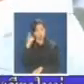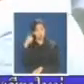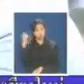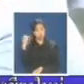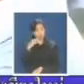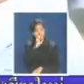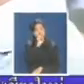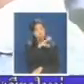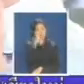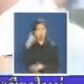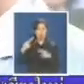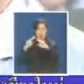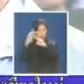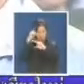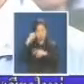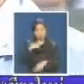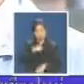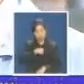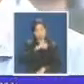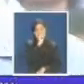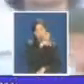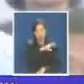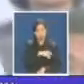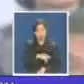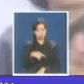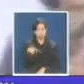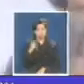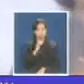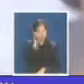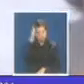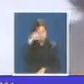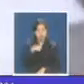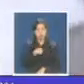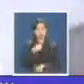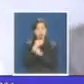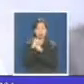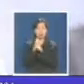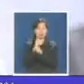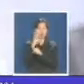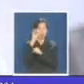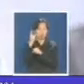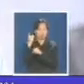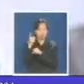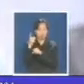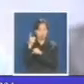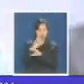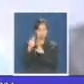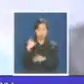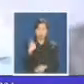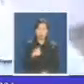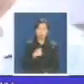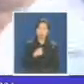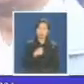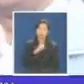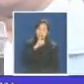กระทรวงนั้นก็จะรู้ว่าข้อมูลมาจากใครเขาก็จะไม่สามารถทำงานนี้ต่อได้ผมก็เลยถ